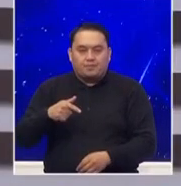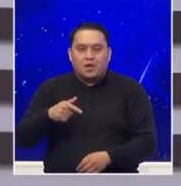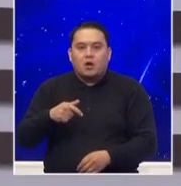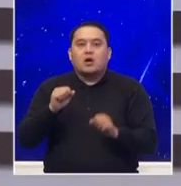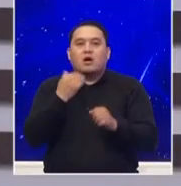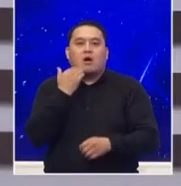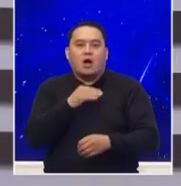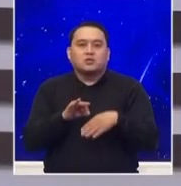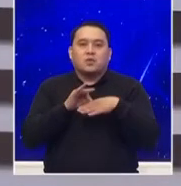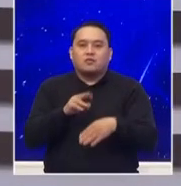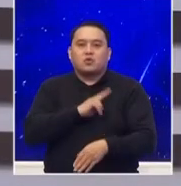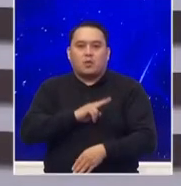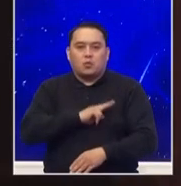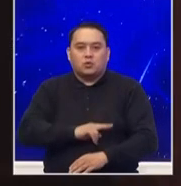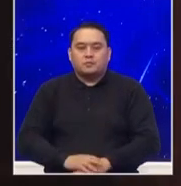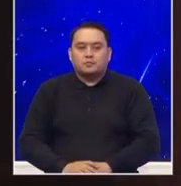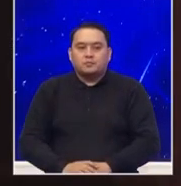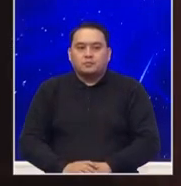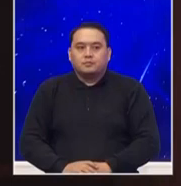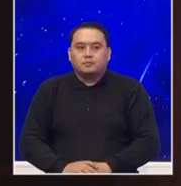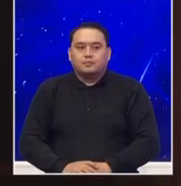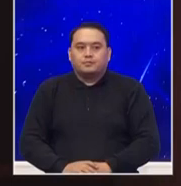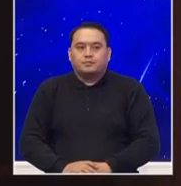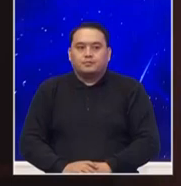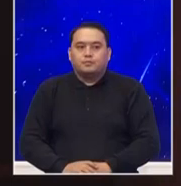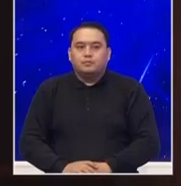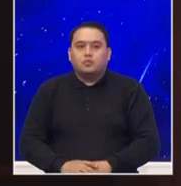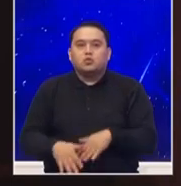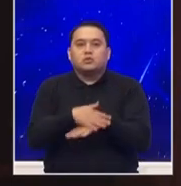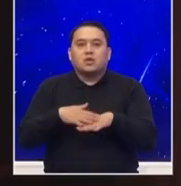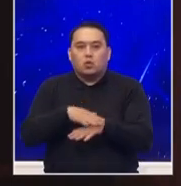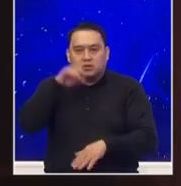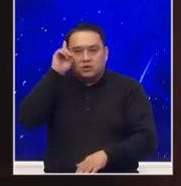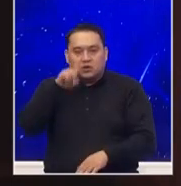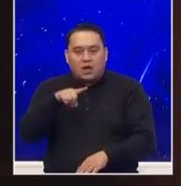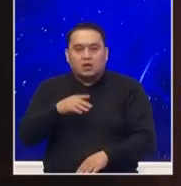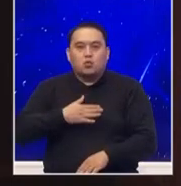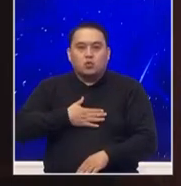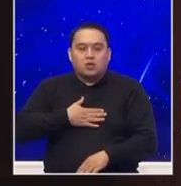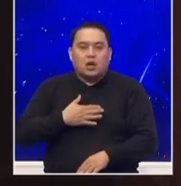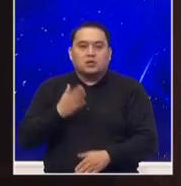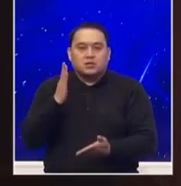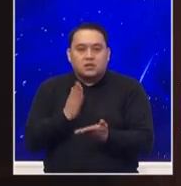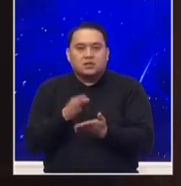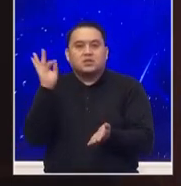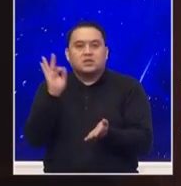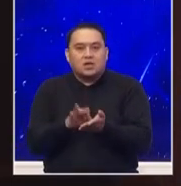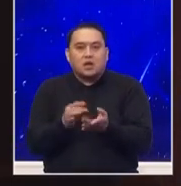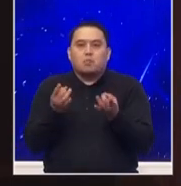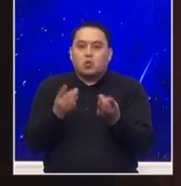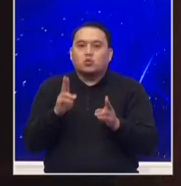но и качество проводимых работ. Пусть народ знает, что мы имеем реальные цели. Не просто говорим,